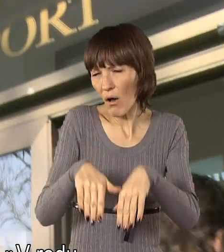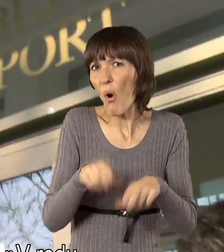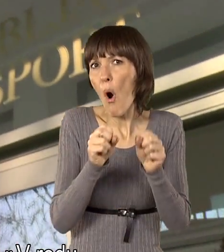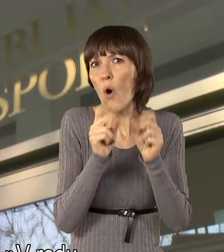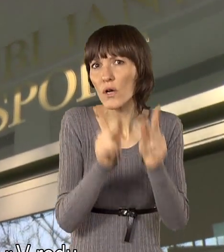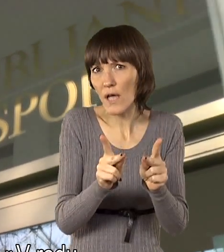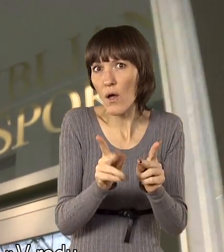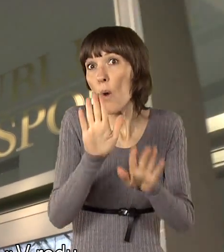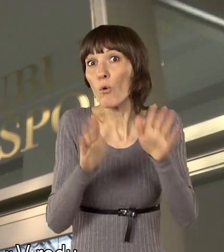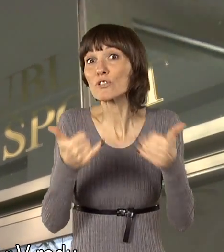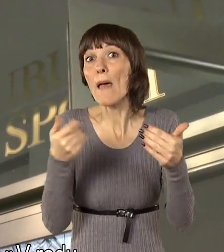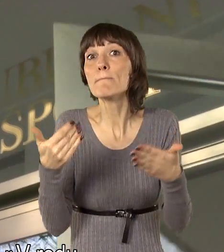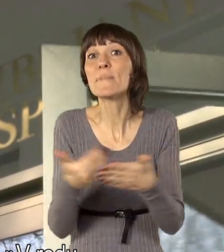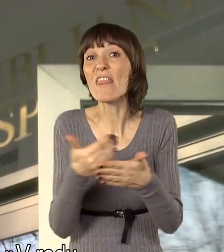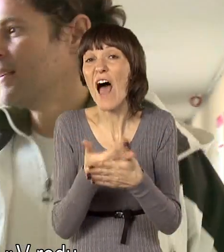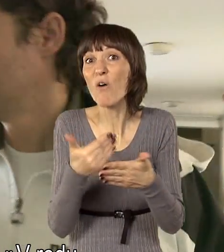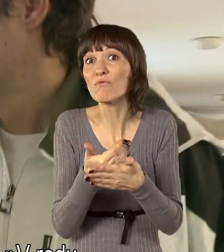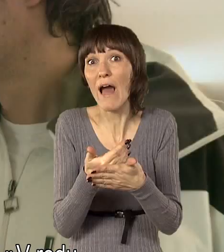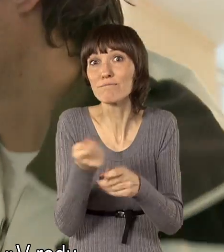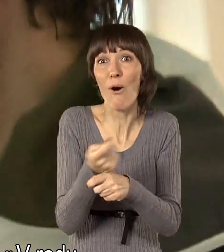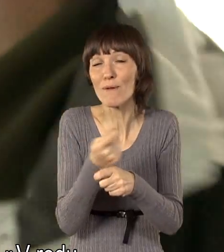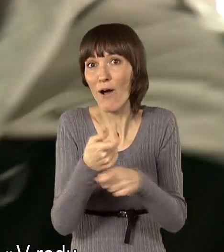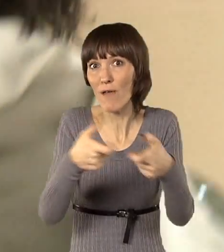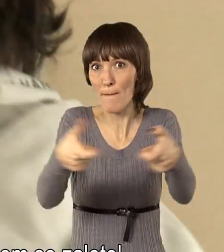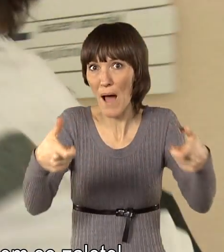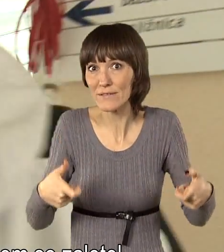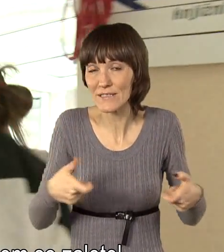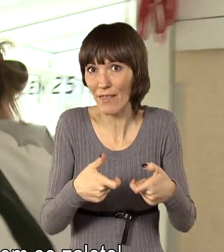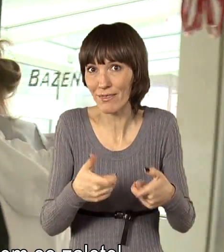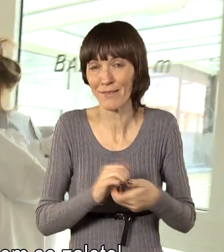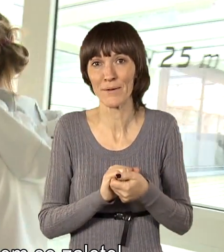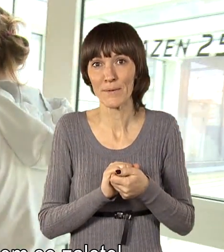ne, izgleda, da prenavljajo, ne, stvari.